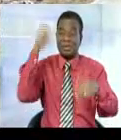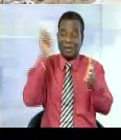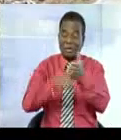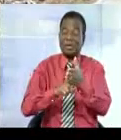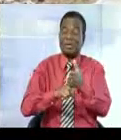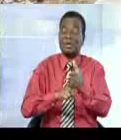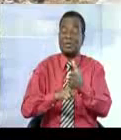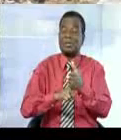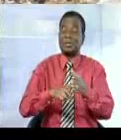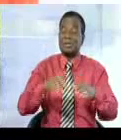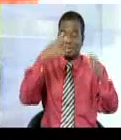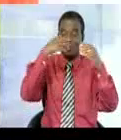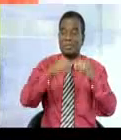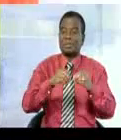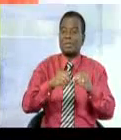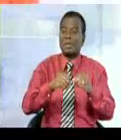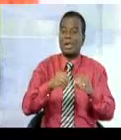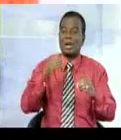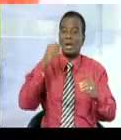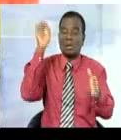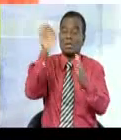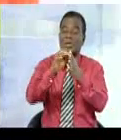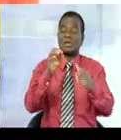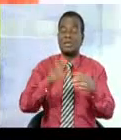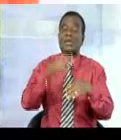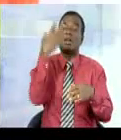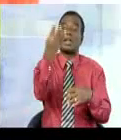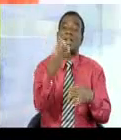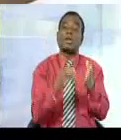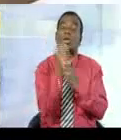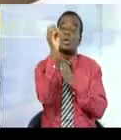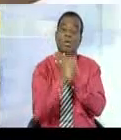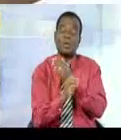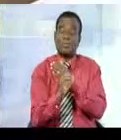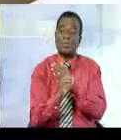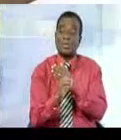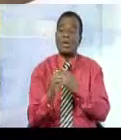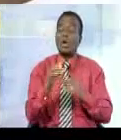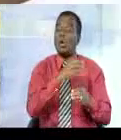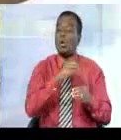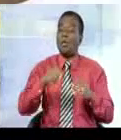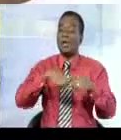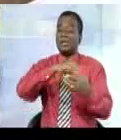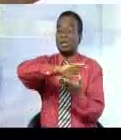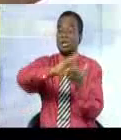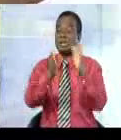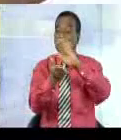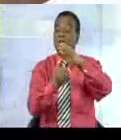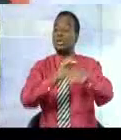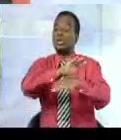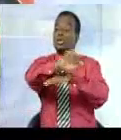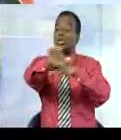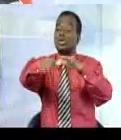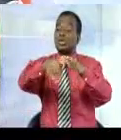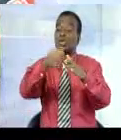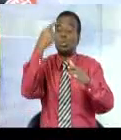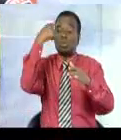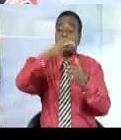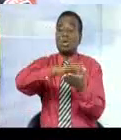concession définitive, ACD. À compter de ce 4 octobre, l'ACD devient l'unique acte de propriété de terrains